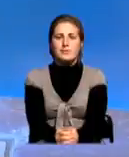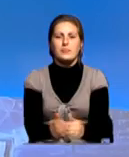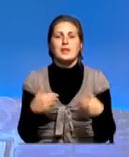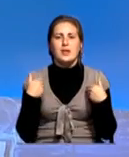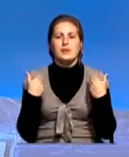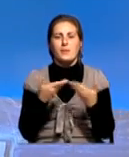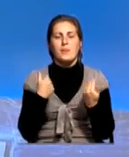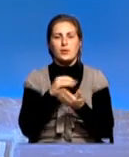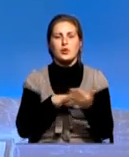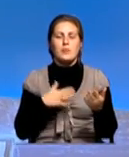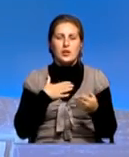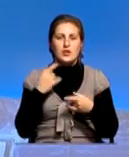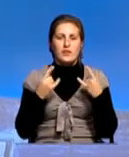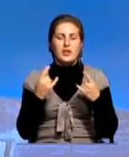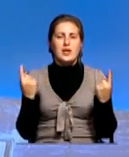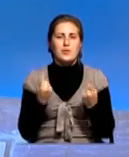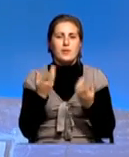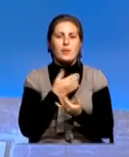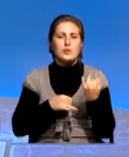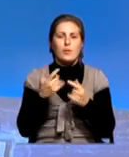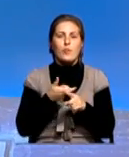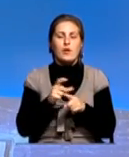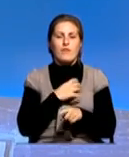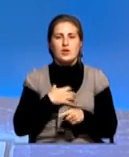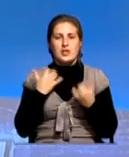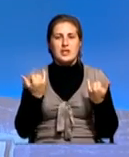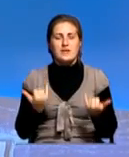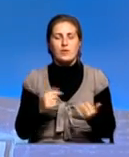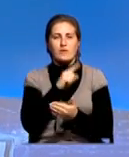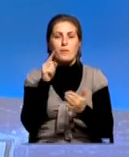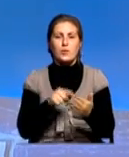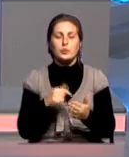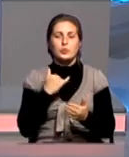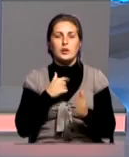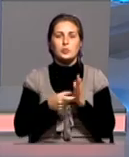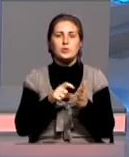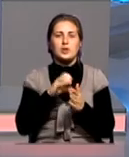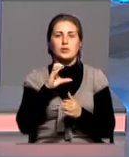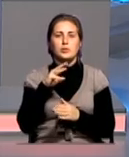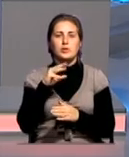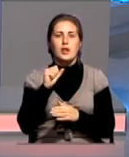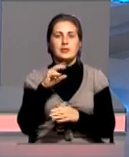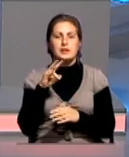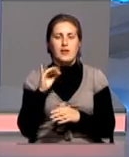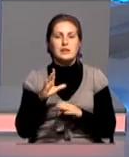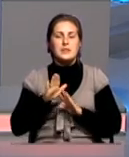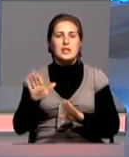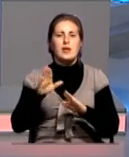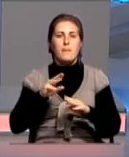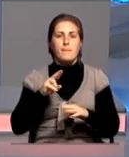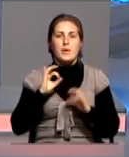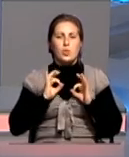Здравствуйте мы продолжаем наш эфир и традиционно обсуждаем наиболее важные на сегодня вопросы у нас в студии Станислав Кулибаба заместитель прокурора города